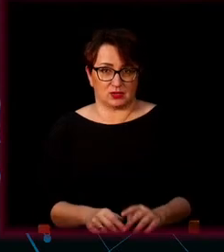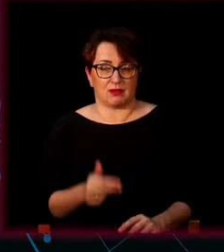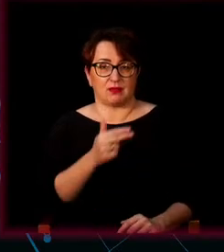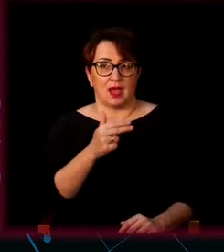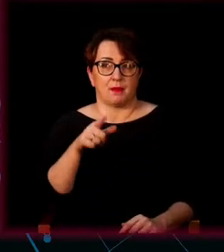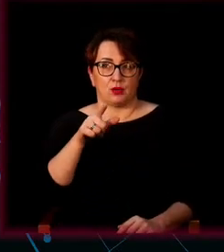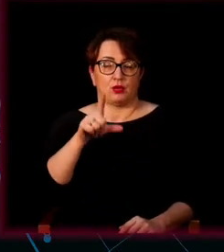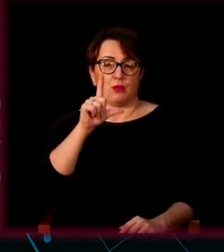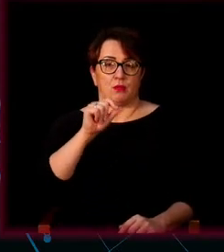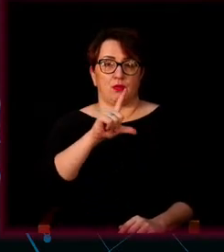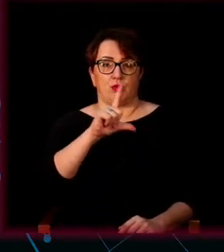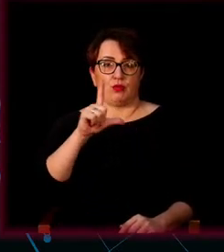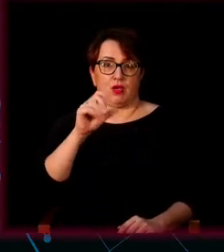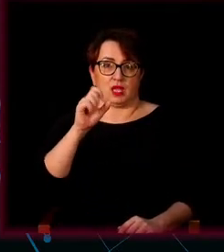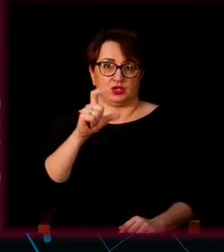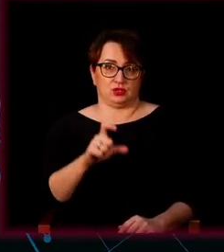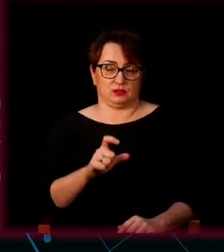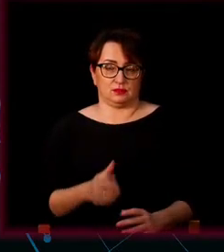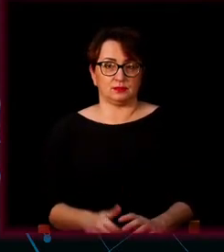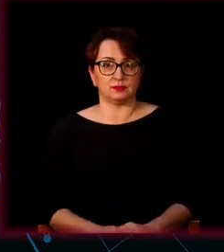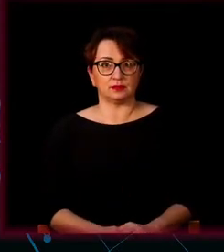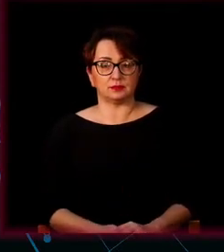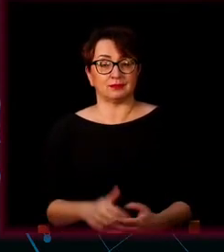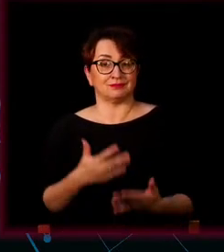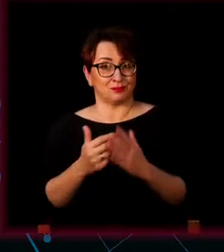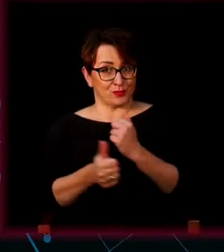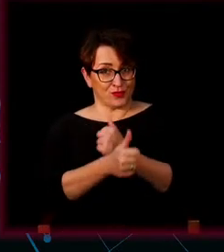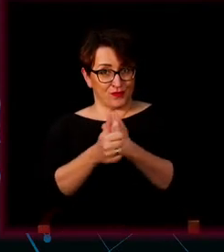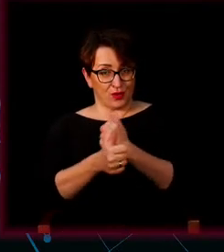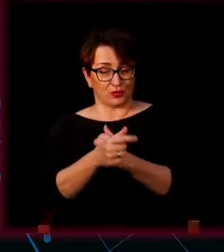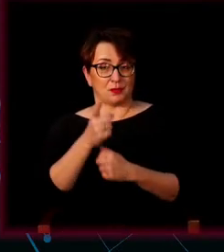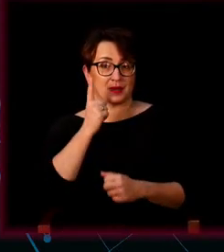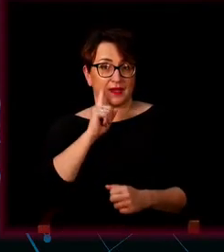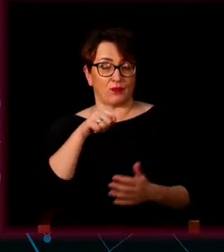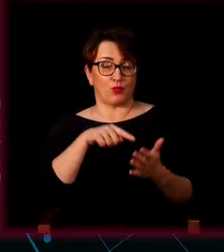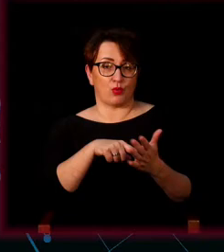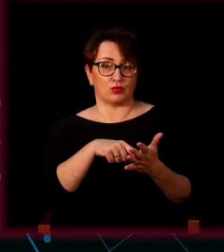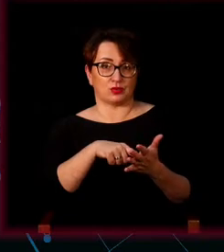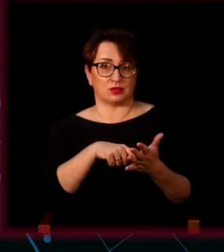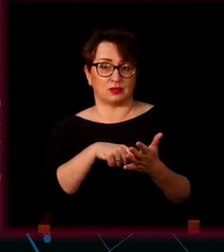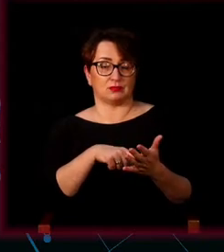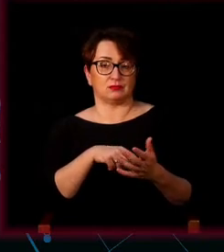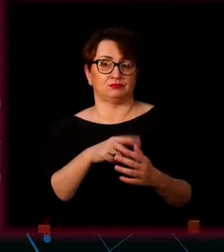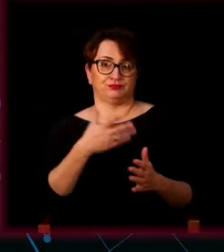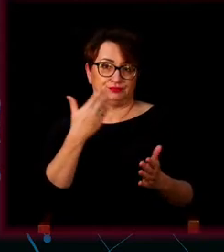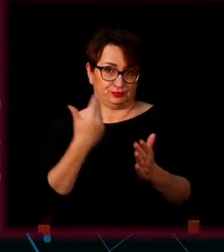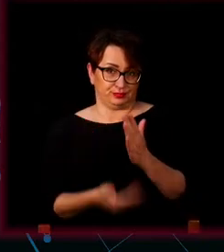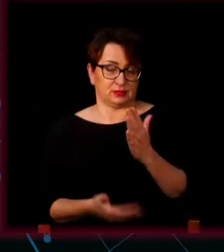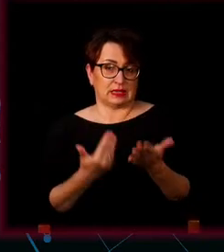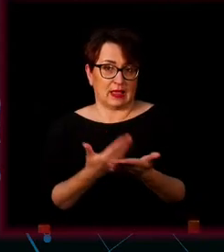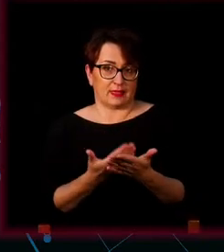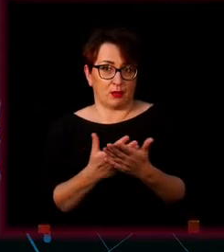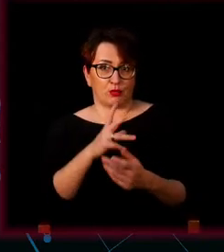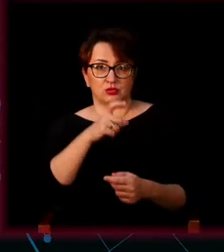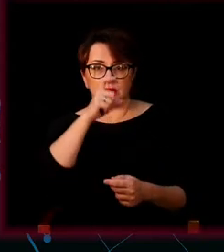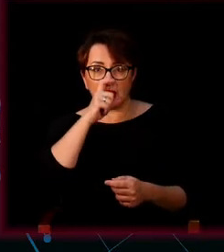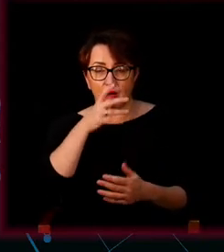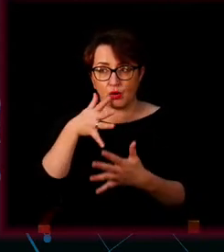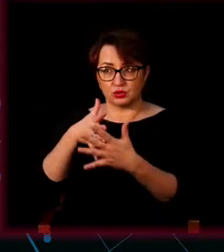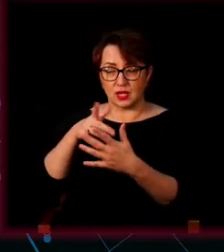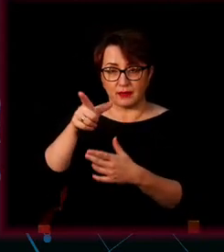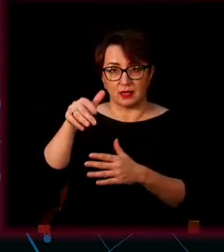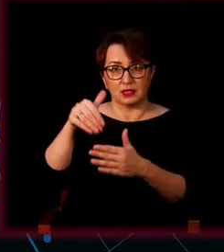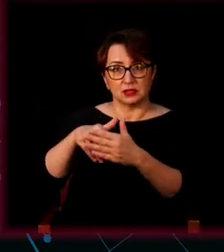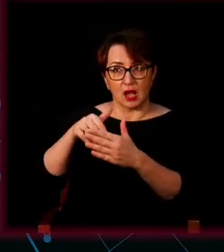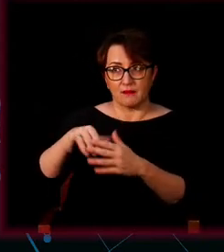temat płci przekonań. No i przez to tak naprawdę też podnosi porażkę, bo źle ocenia